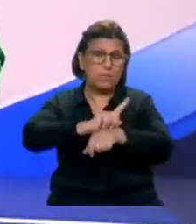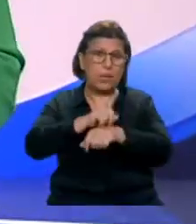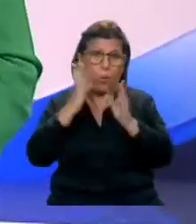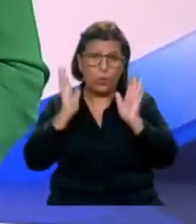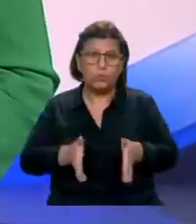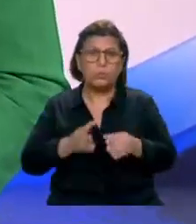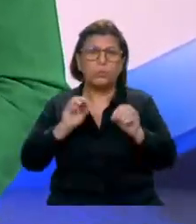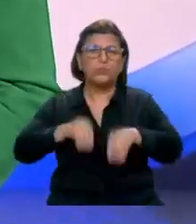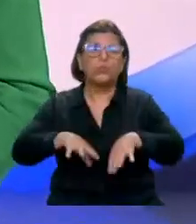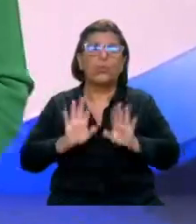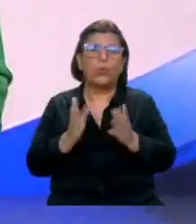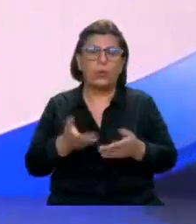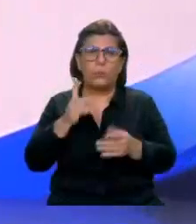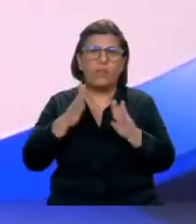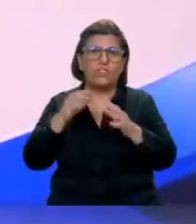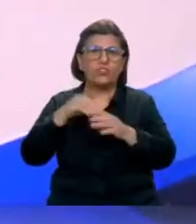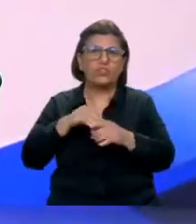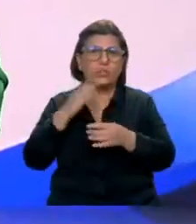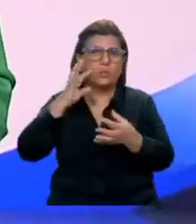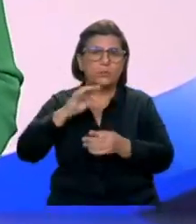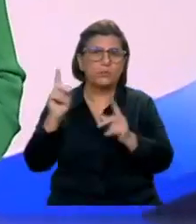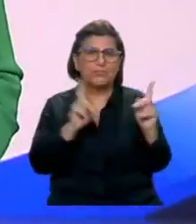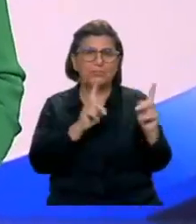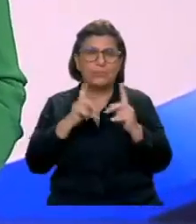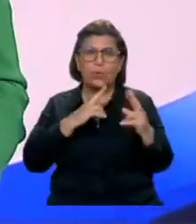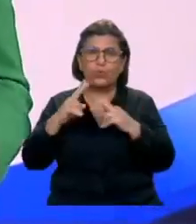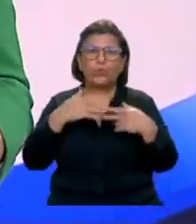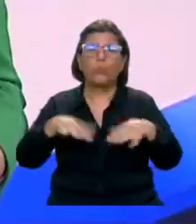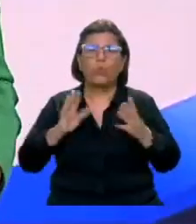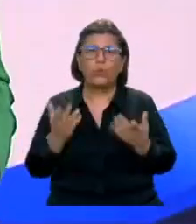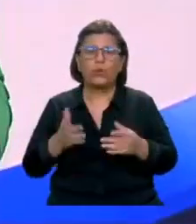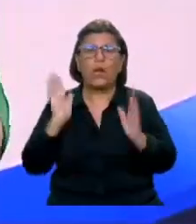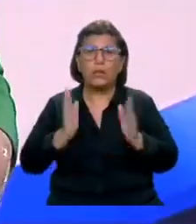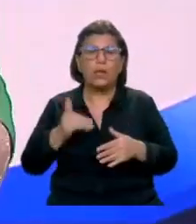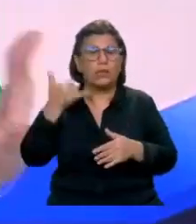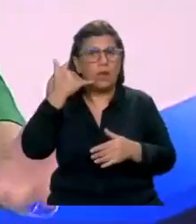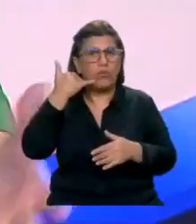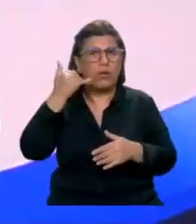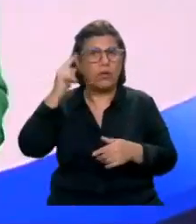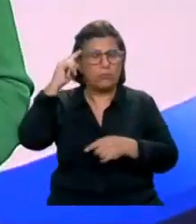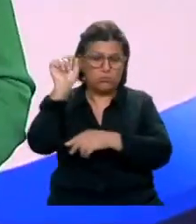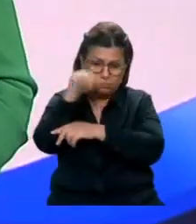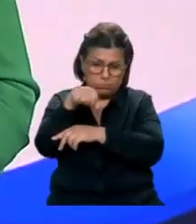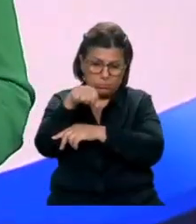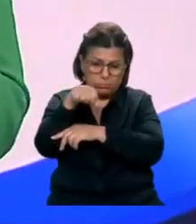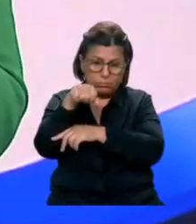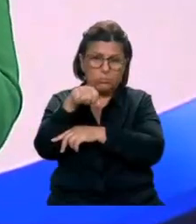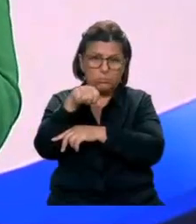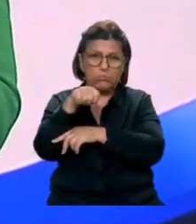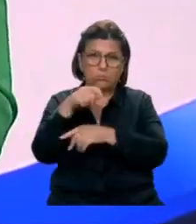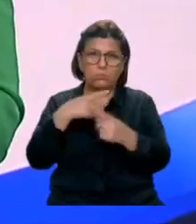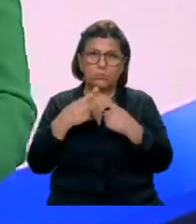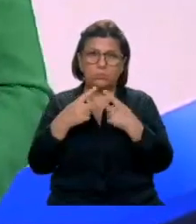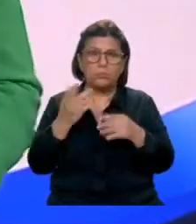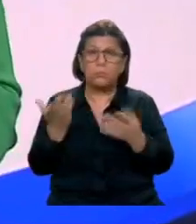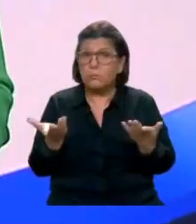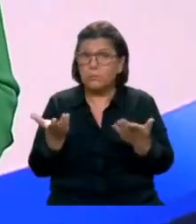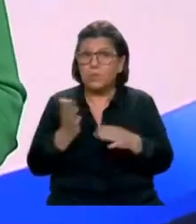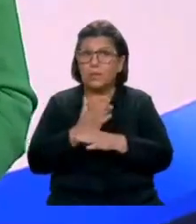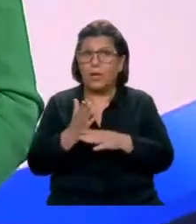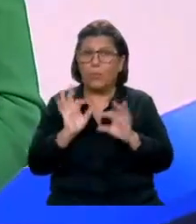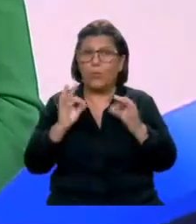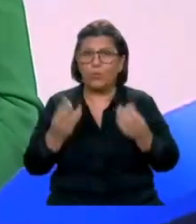olsun düşürmüyor. Bir evin içinde kimse birbiriyle konuşmaz, hatta telefondan kafayı bile kaldırmaz halde. Peki neden böyle